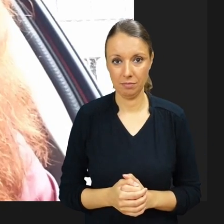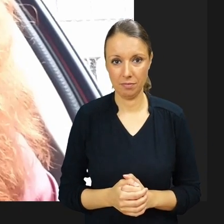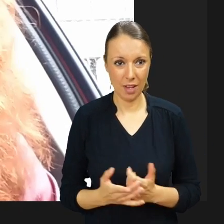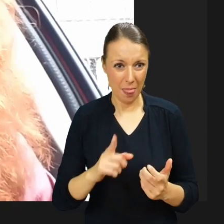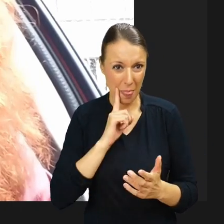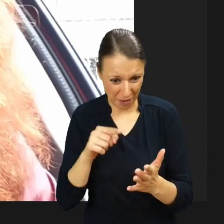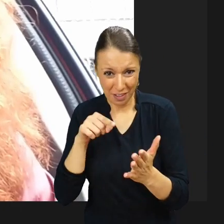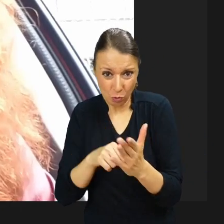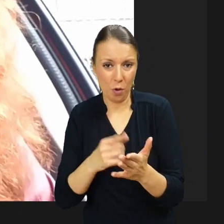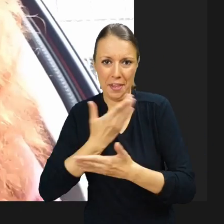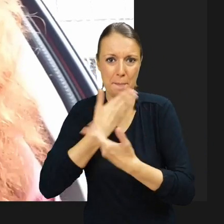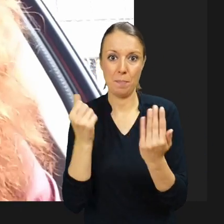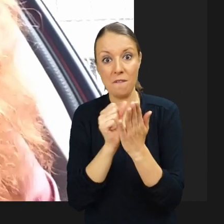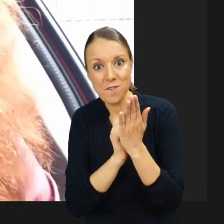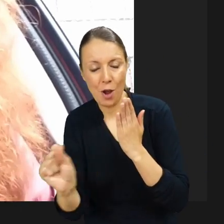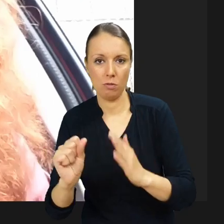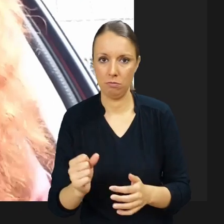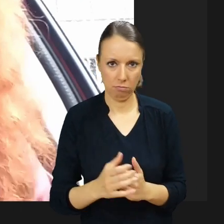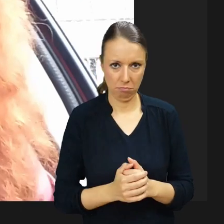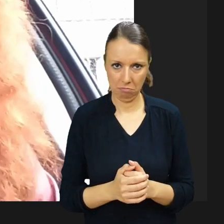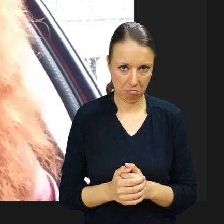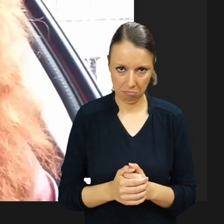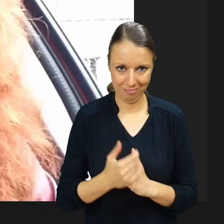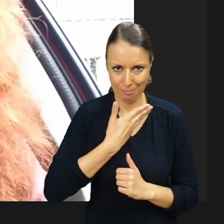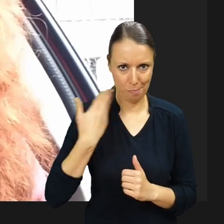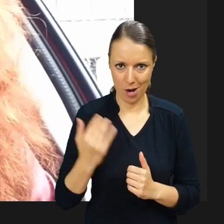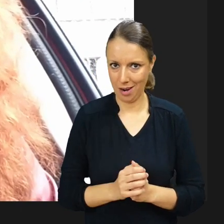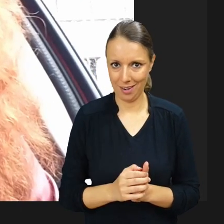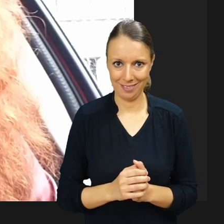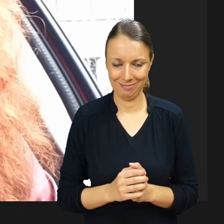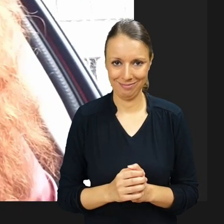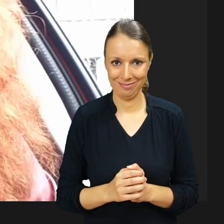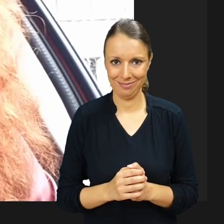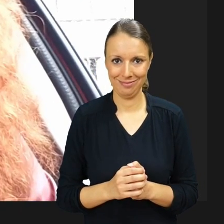żadnych i nie ma przewidzianego wyjątku